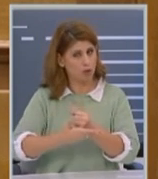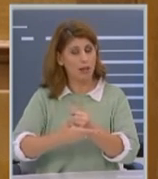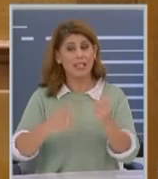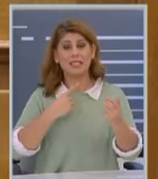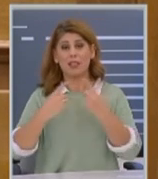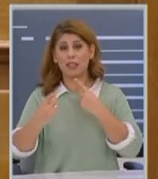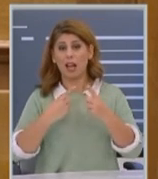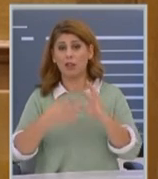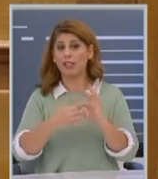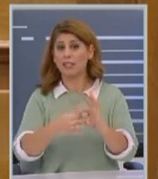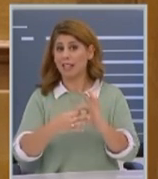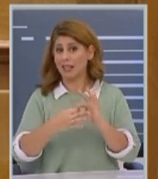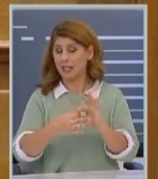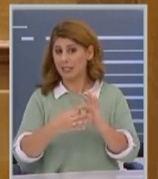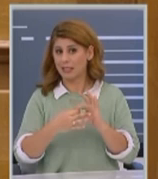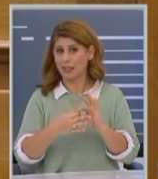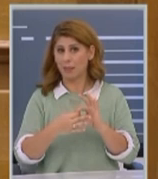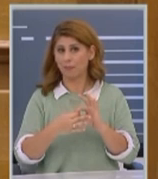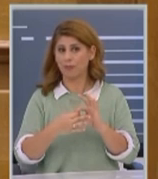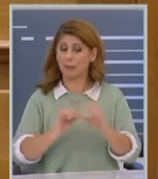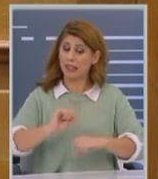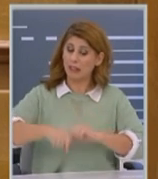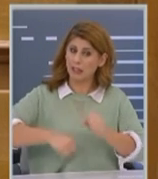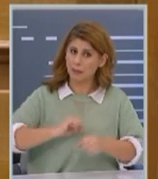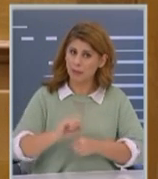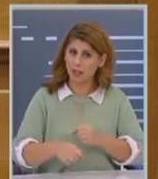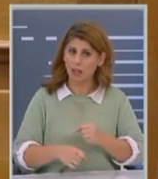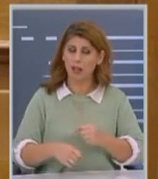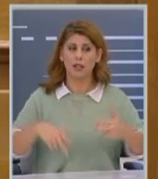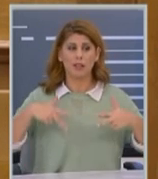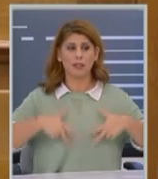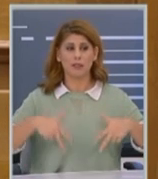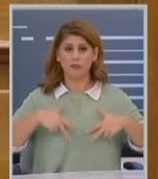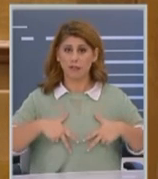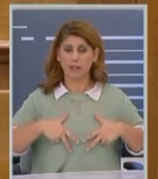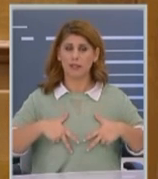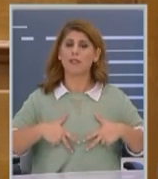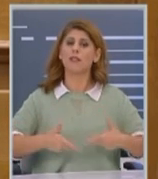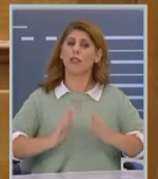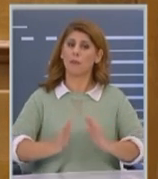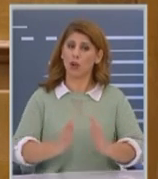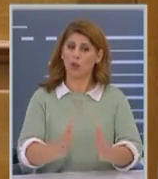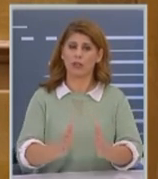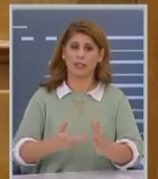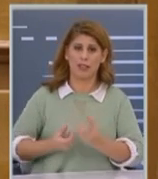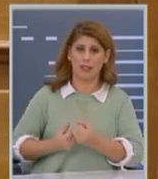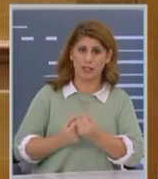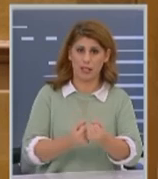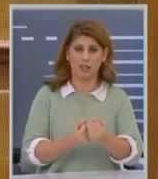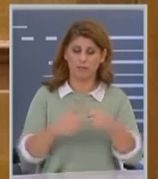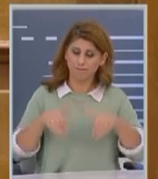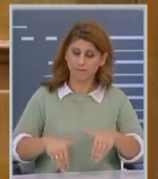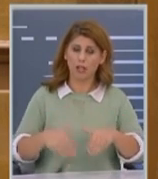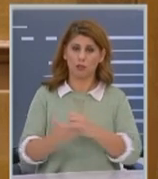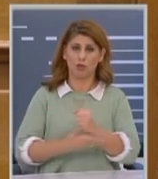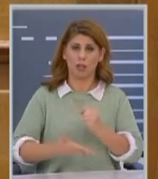διάλογο και συνεργασία με τα κινήματα, η κυβέρνηση θα πορευθεί και θα στηρίξει με συνέπεια τους